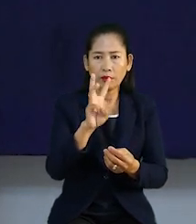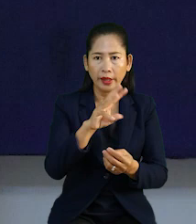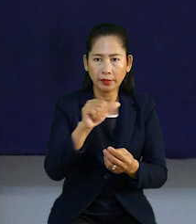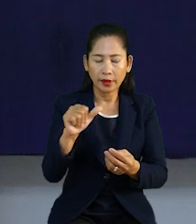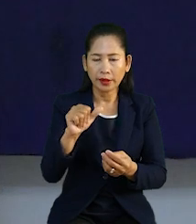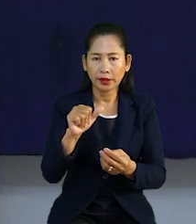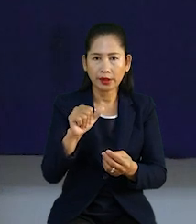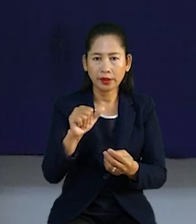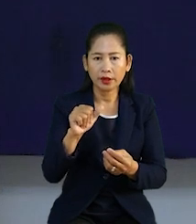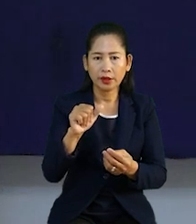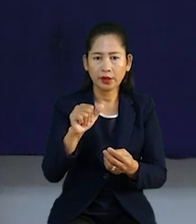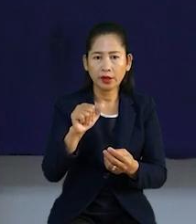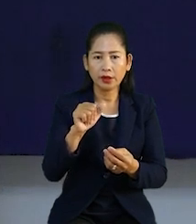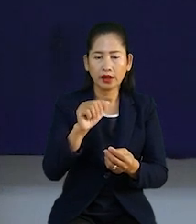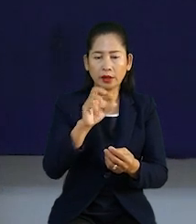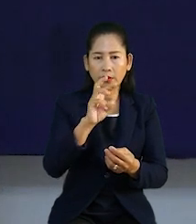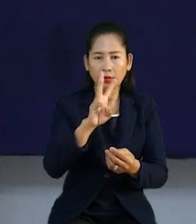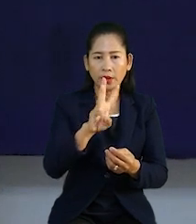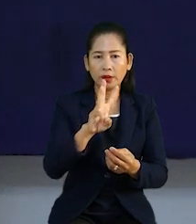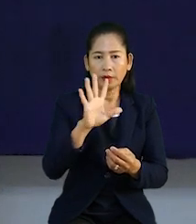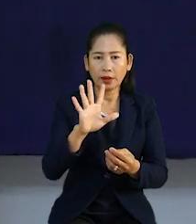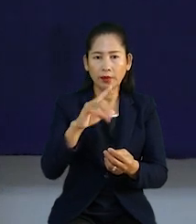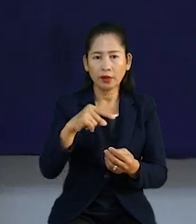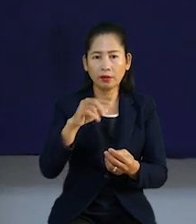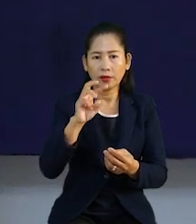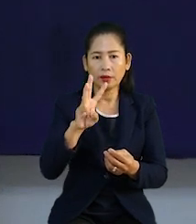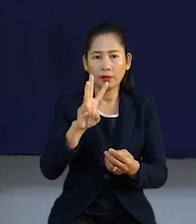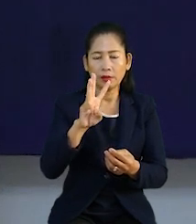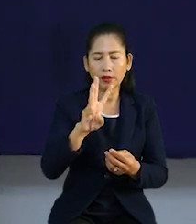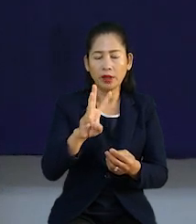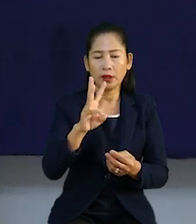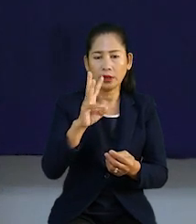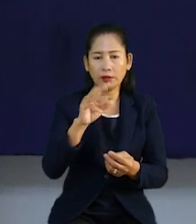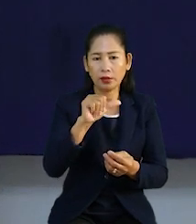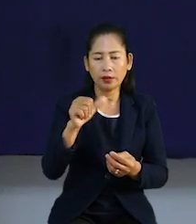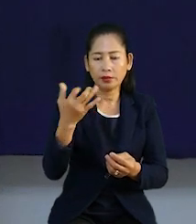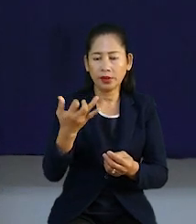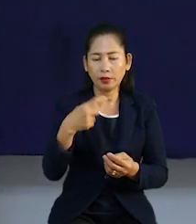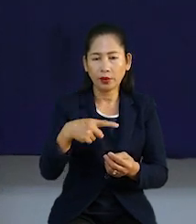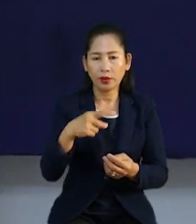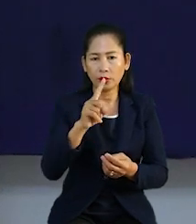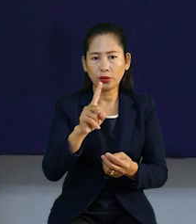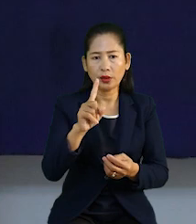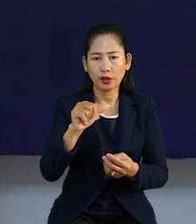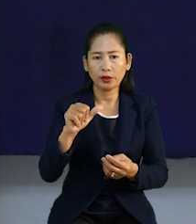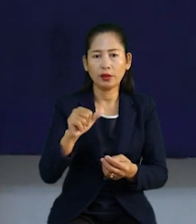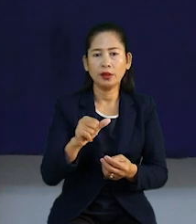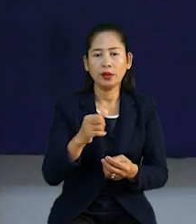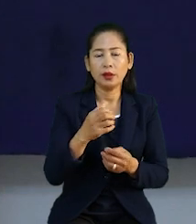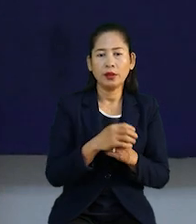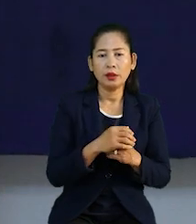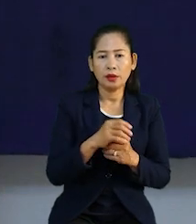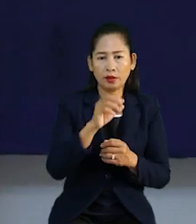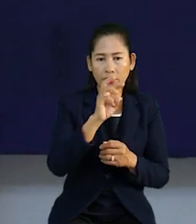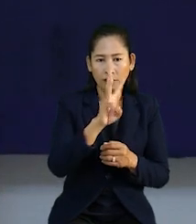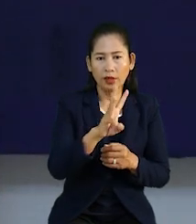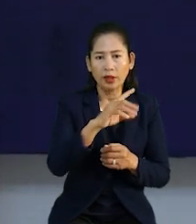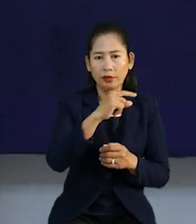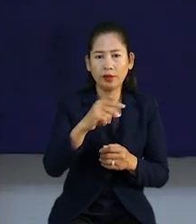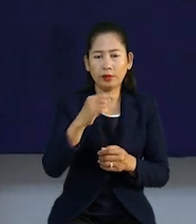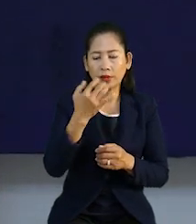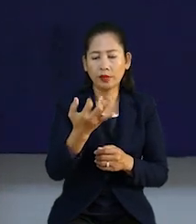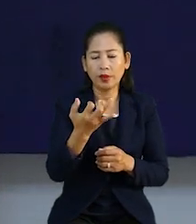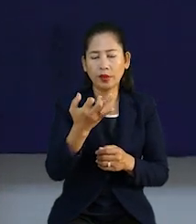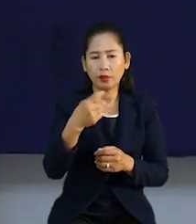mơn. Bì mơn rạm bọn. Bì mơn rạm bì bọn. Mà rồi. Bì mơn rạm bì bọn mùi